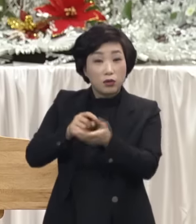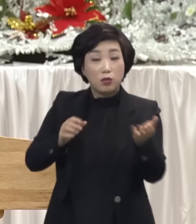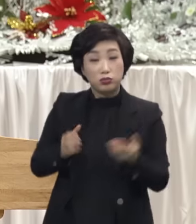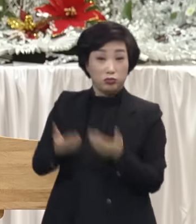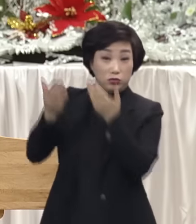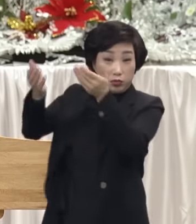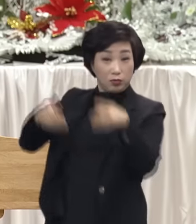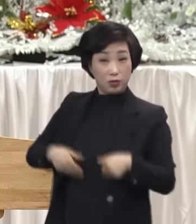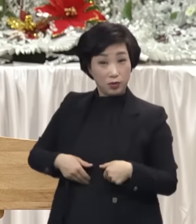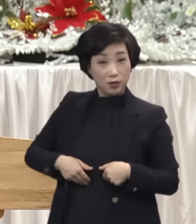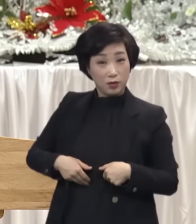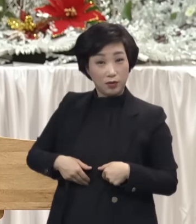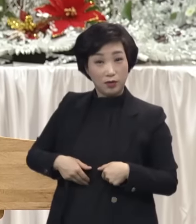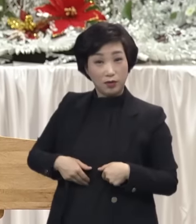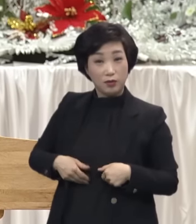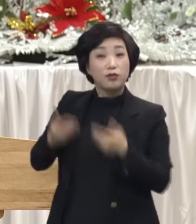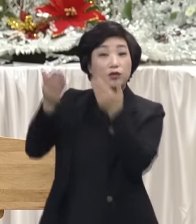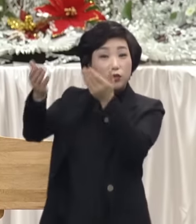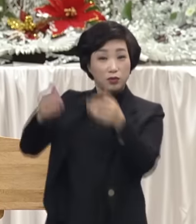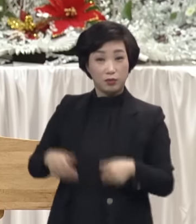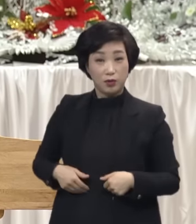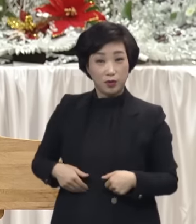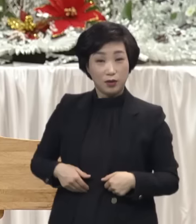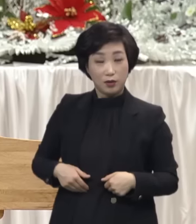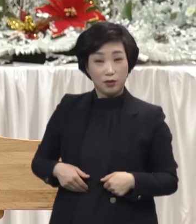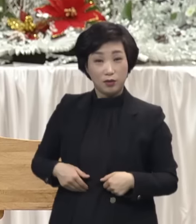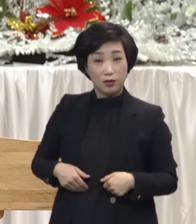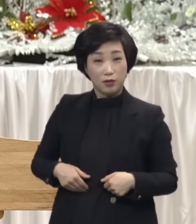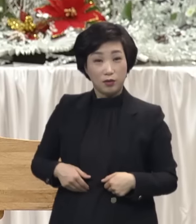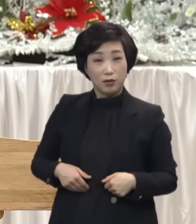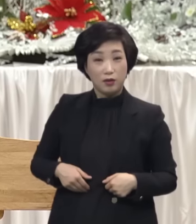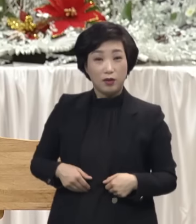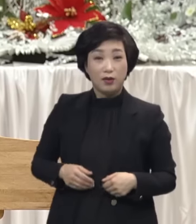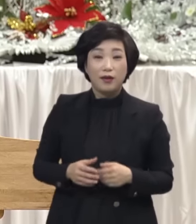내놔라. 어? 내놔.